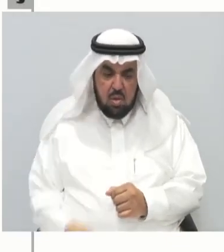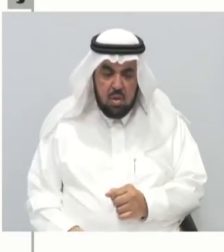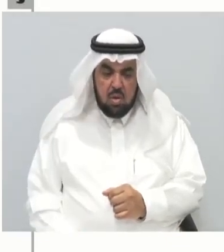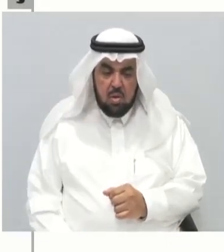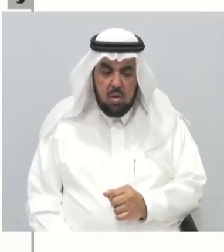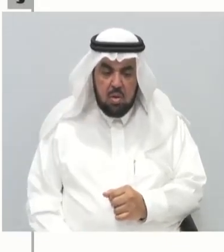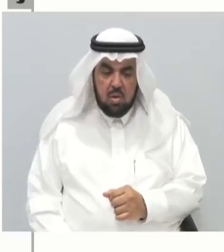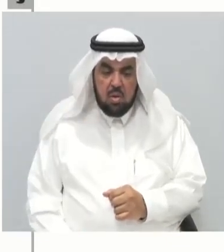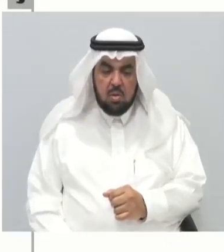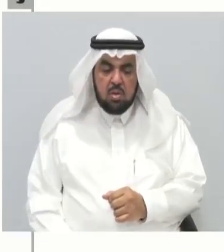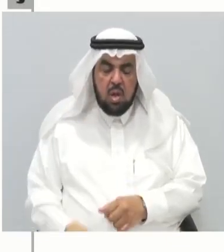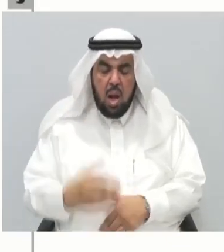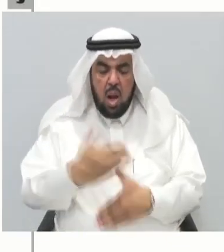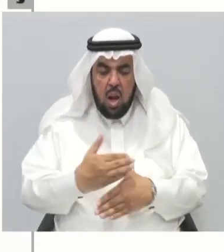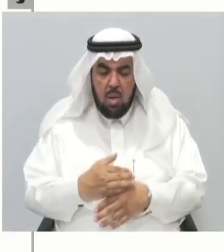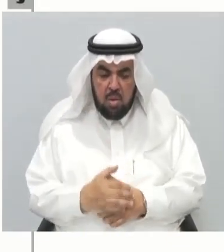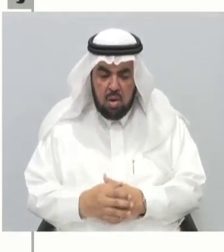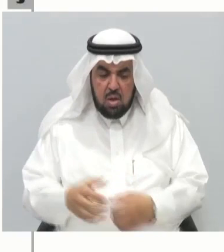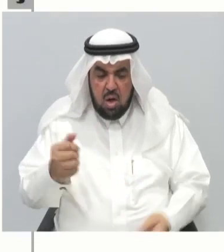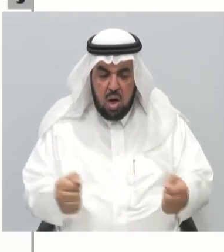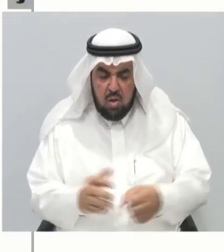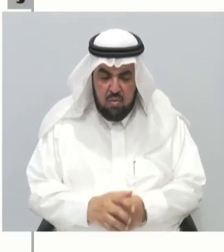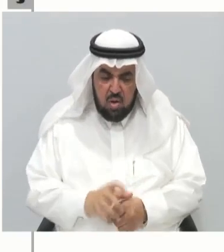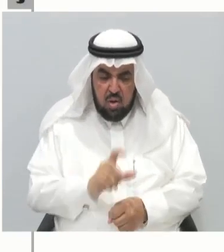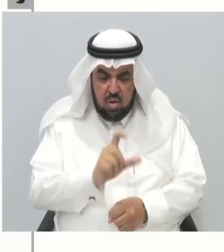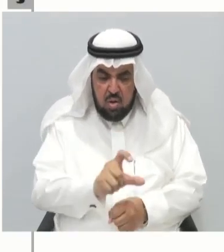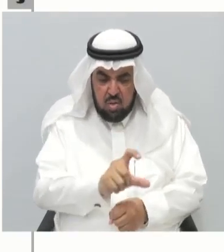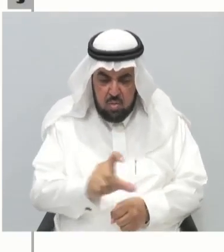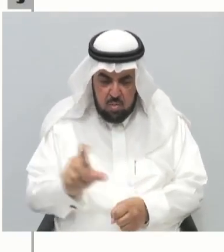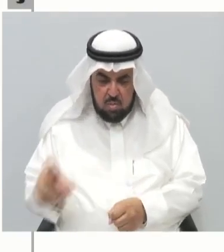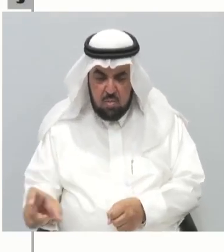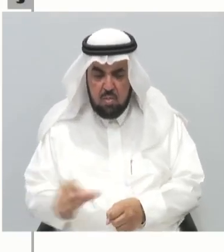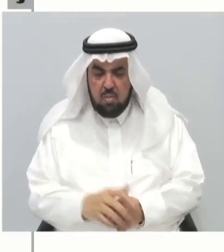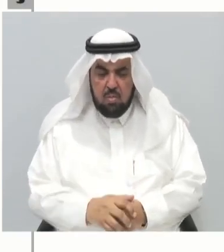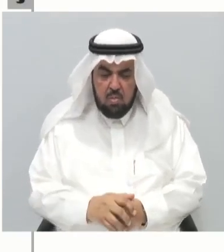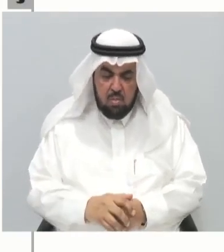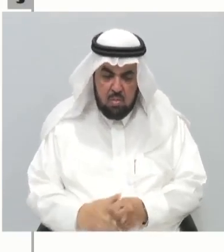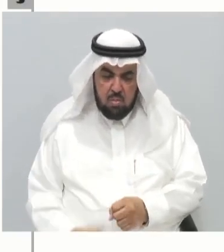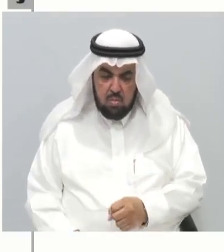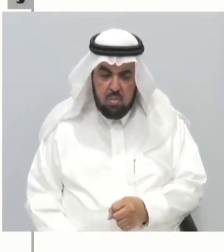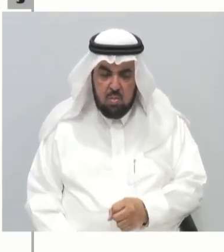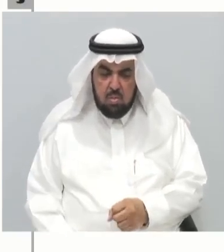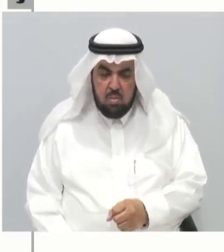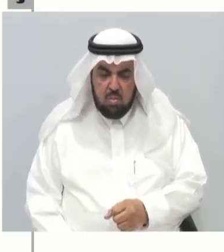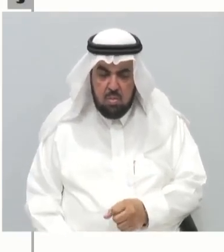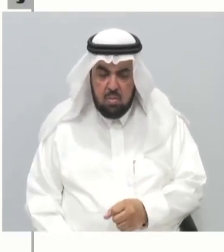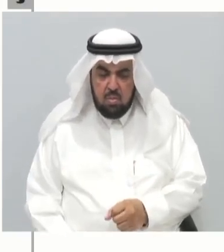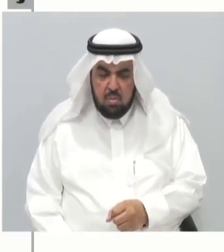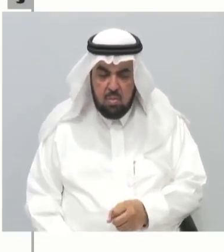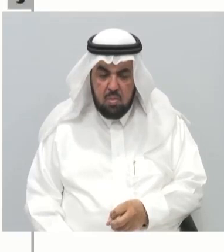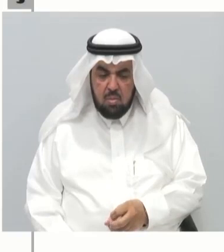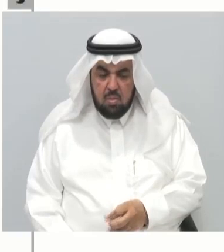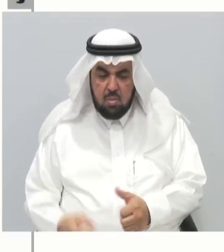نقوم بالضغط على لبنه الدرايف القياده ثم نقوم بوضعها